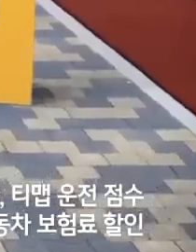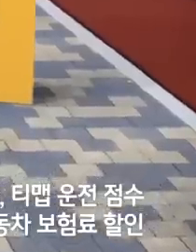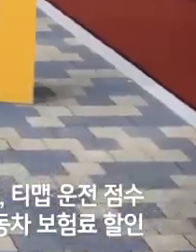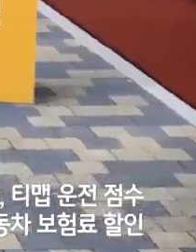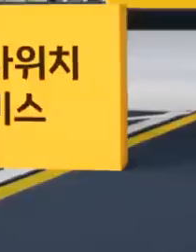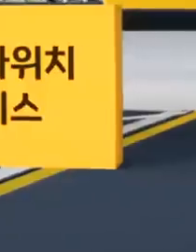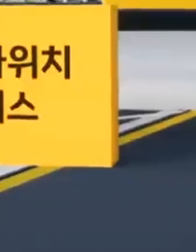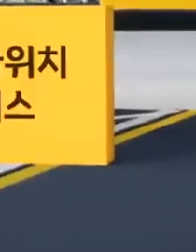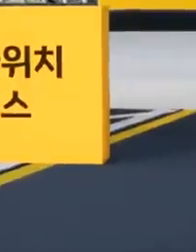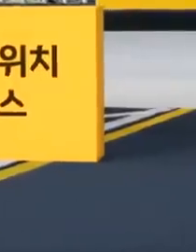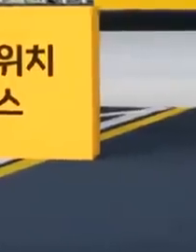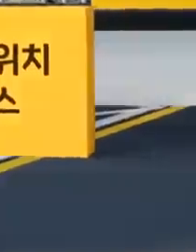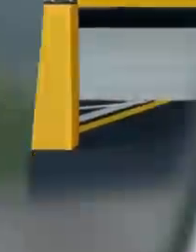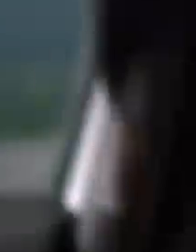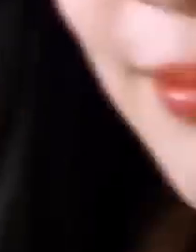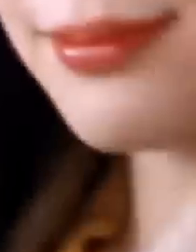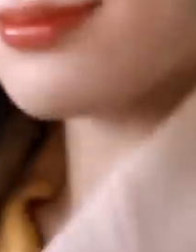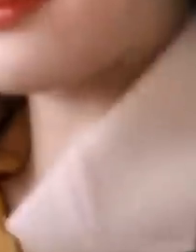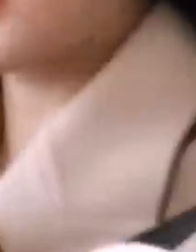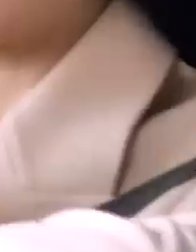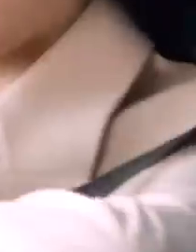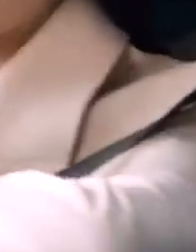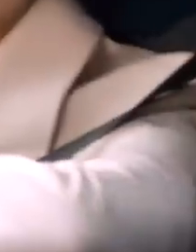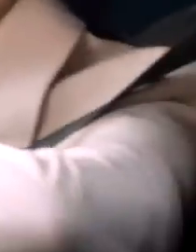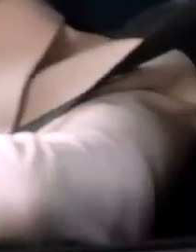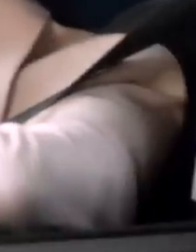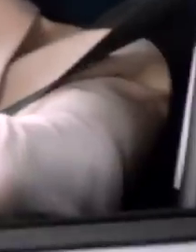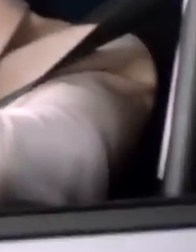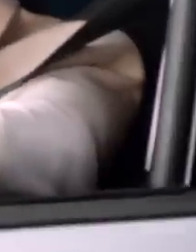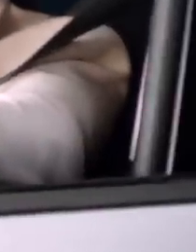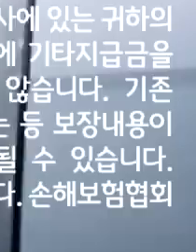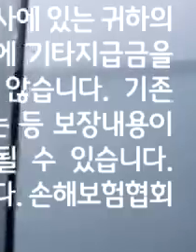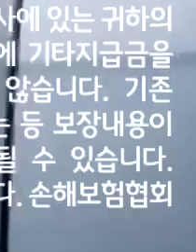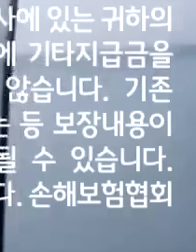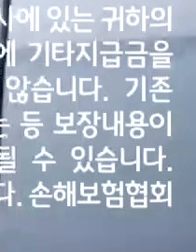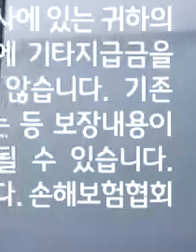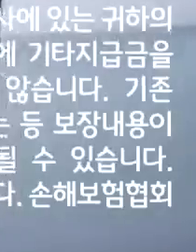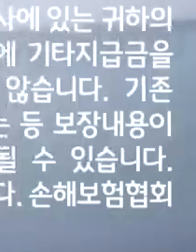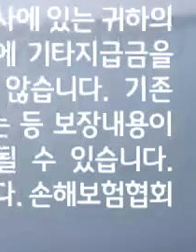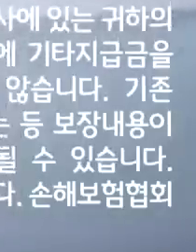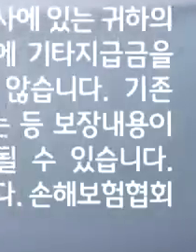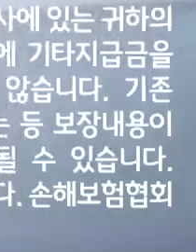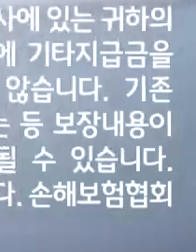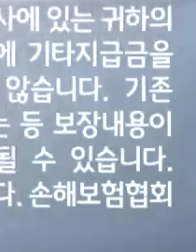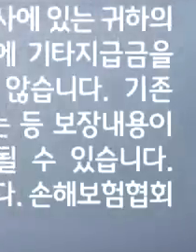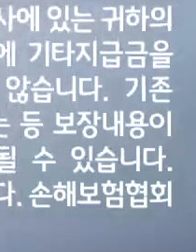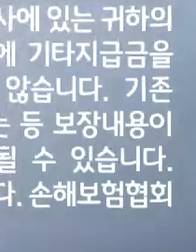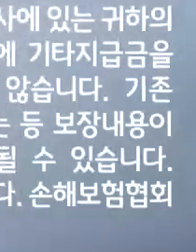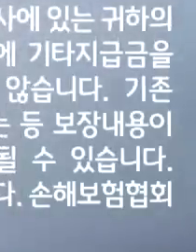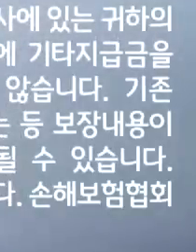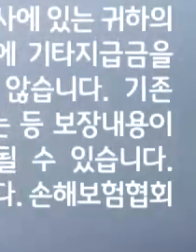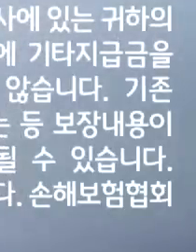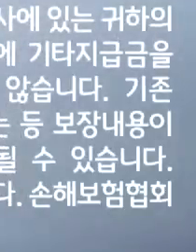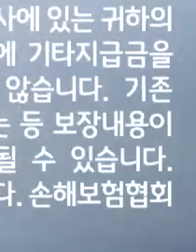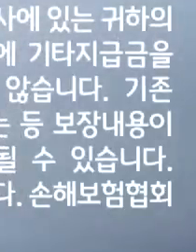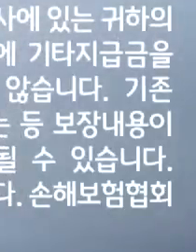아껴주고 보상은 꼼꼼하게. 꼼꼼히 아껴주는 KB 손해보험